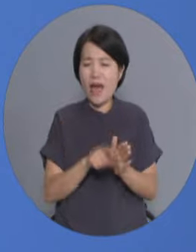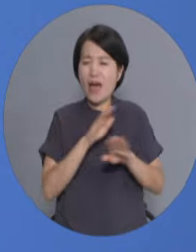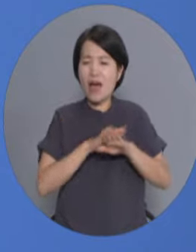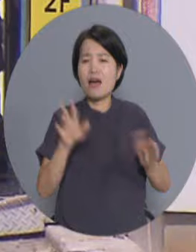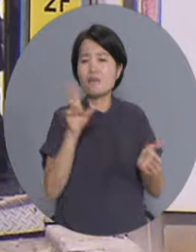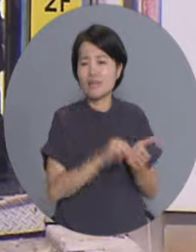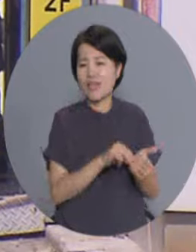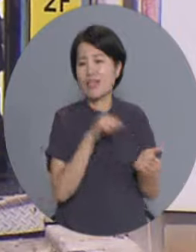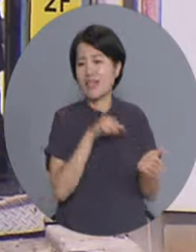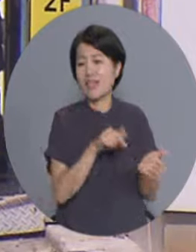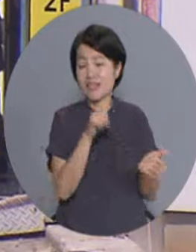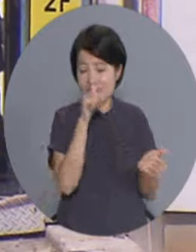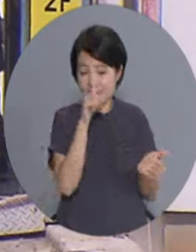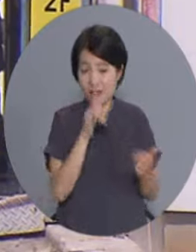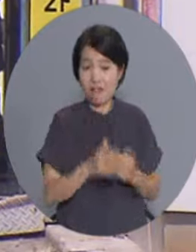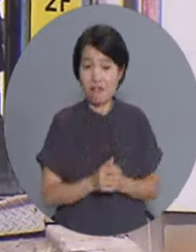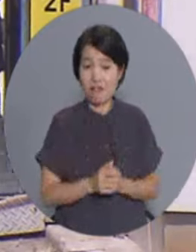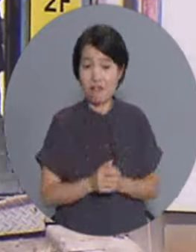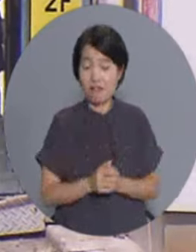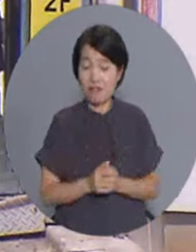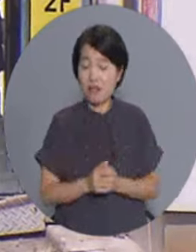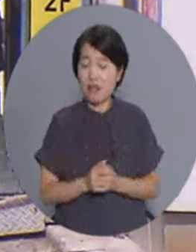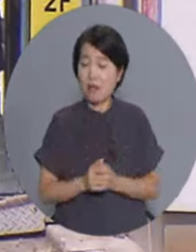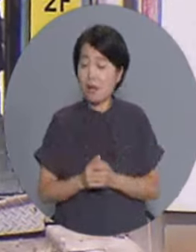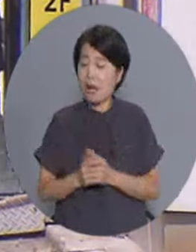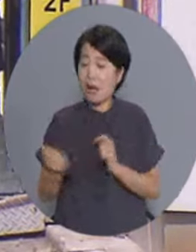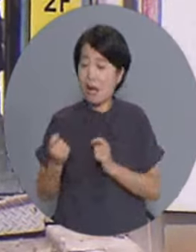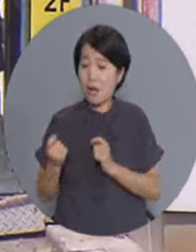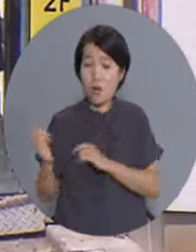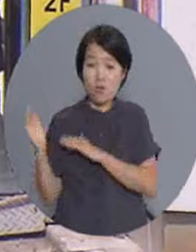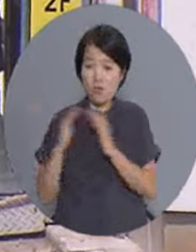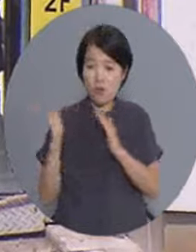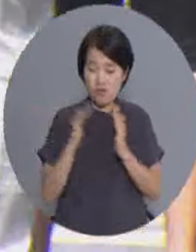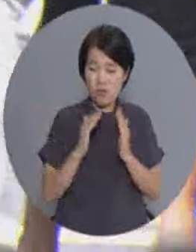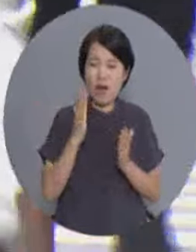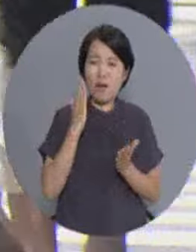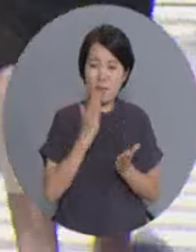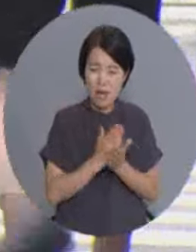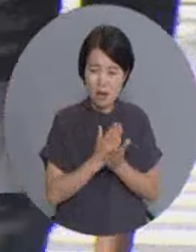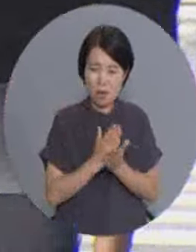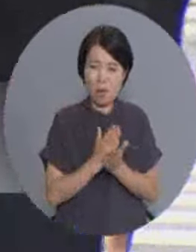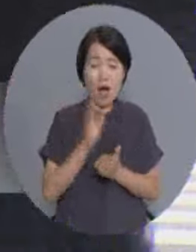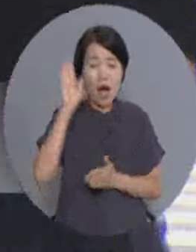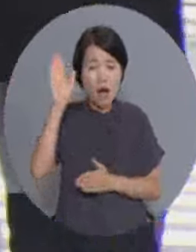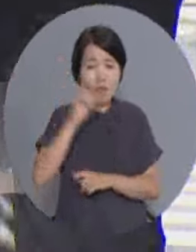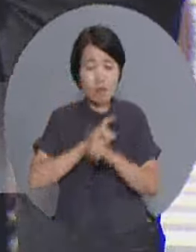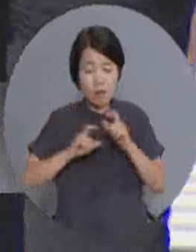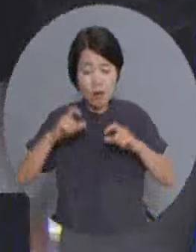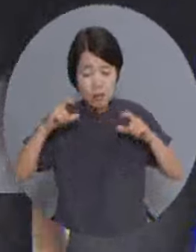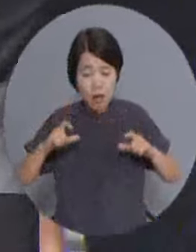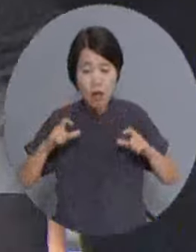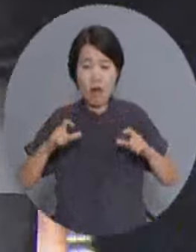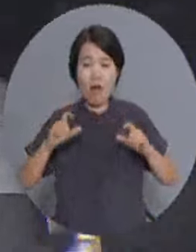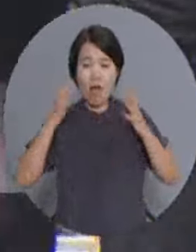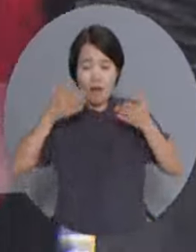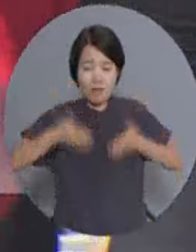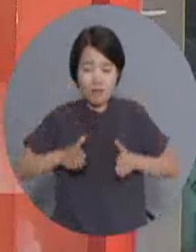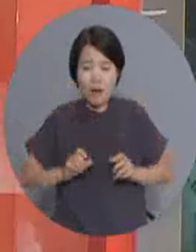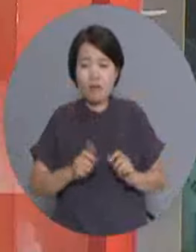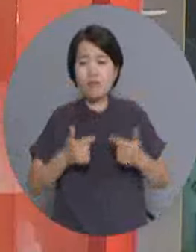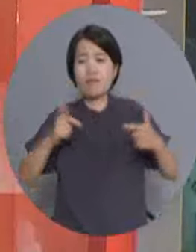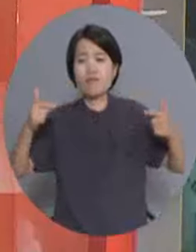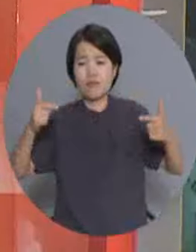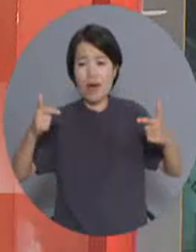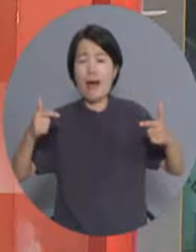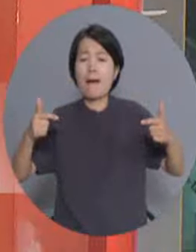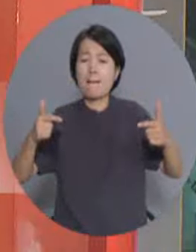않습니다. 단순히 주변 도시 인구를 유인하는 수준을 넘어 궁극적으로 지역 출산율을 높일 수 있는 일관된